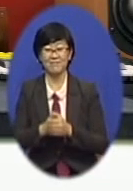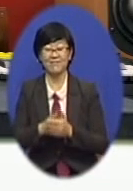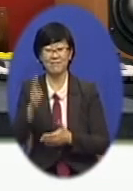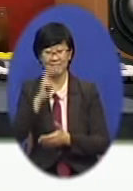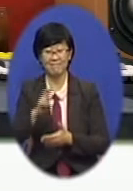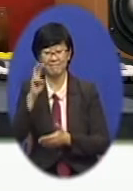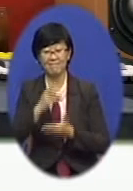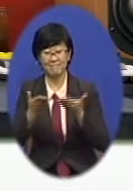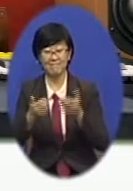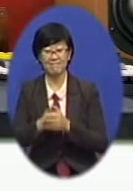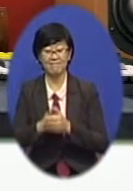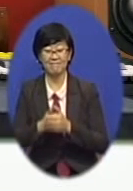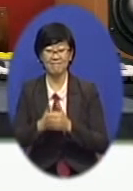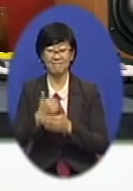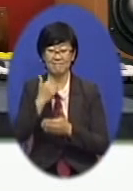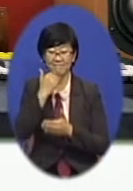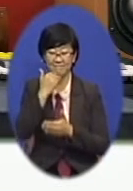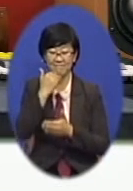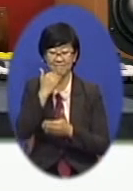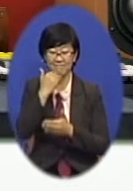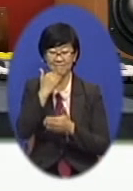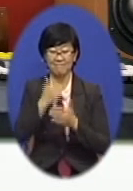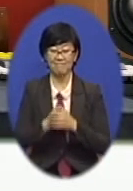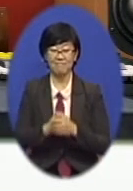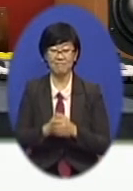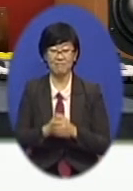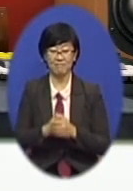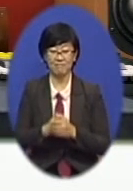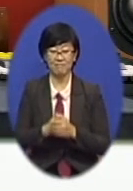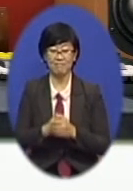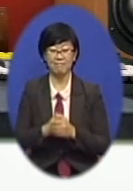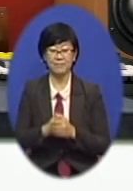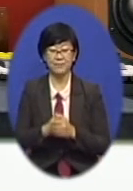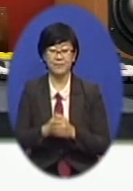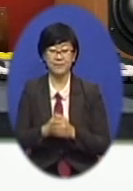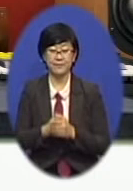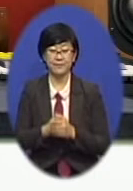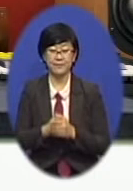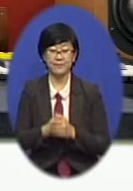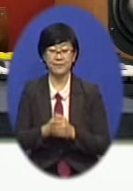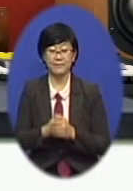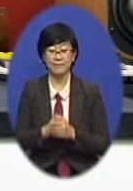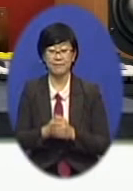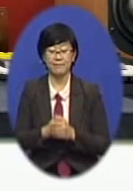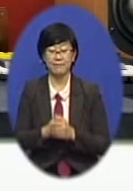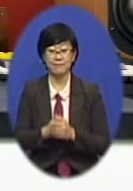음악 드릴게요. 예. 네. 잠시만 기다려주시기 바랍니다. 네.